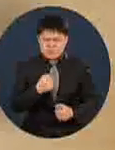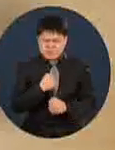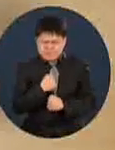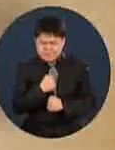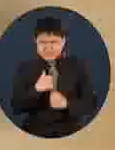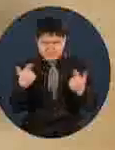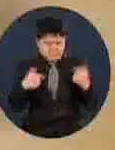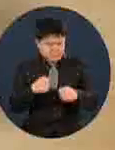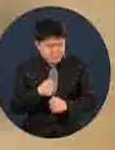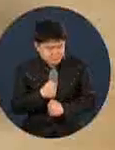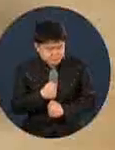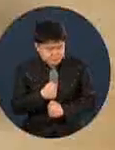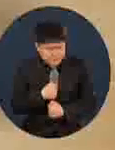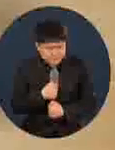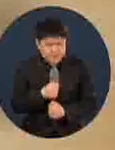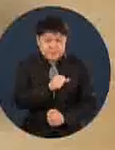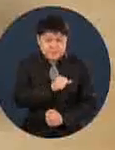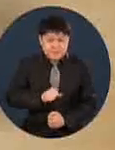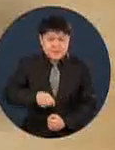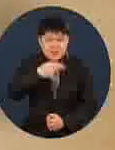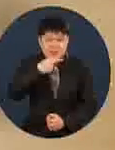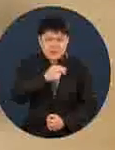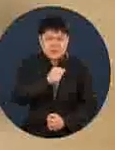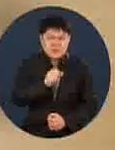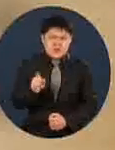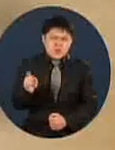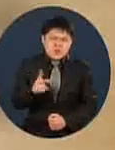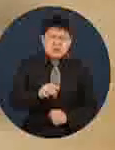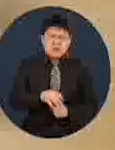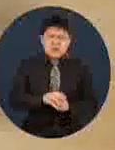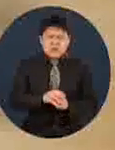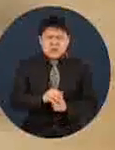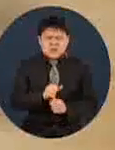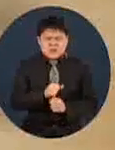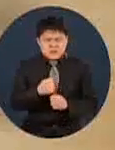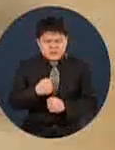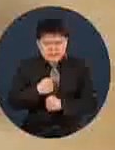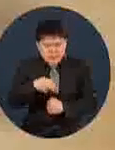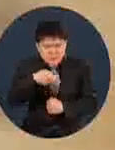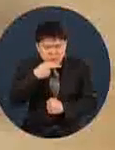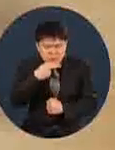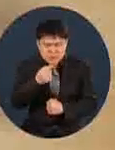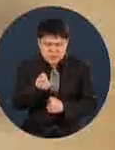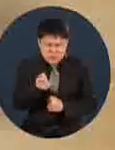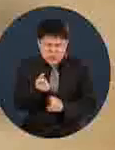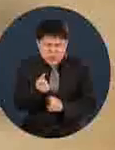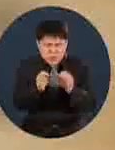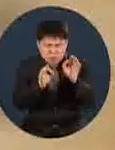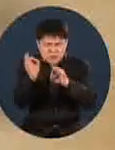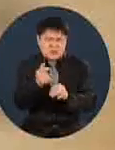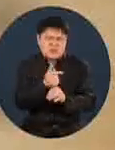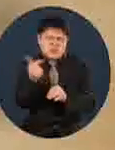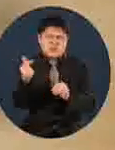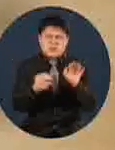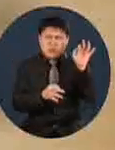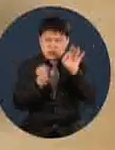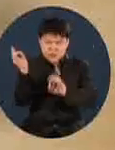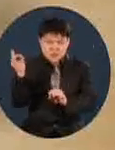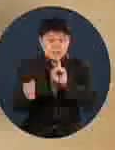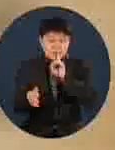경계하고 또 경계하라. 참지 않고 경계하지 않으면 작은 일이 크게 되리라 이런 얘기가